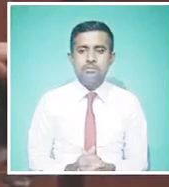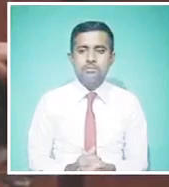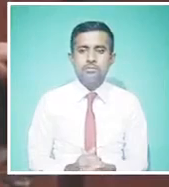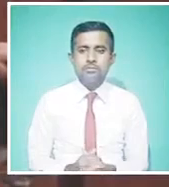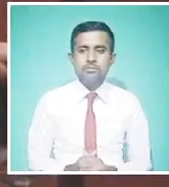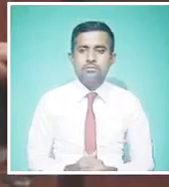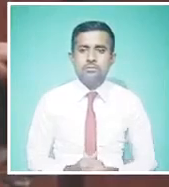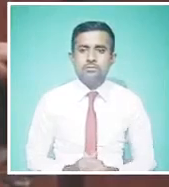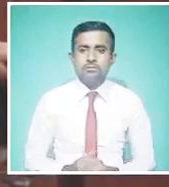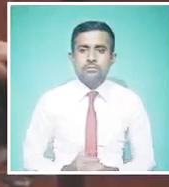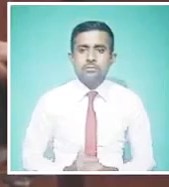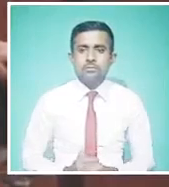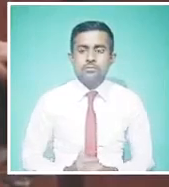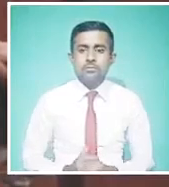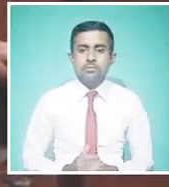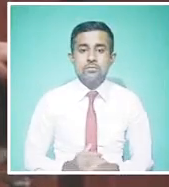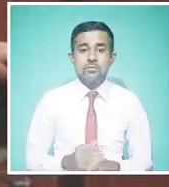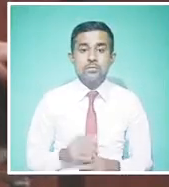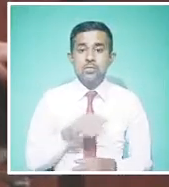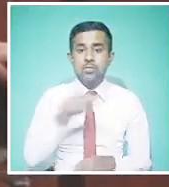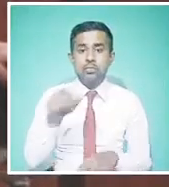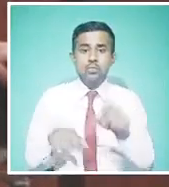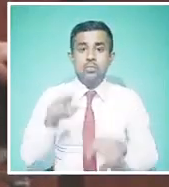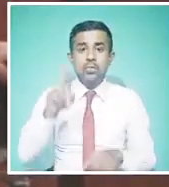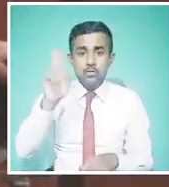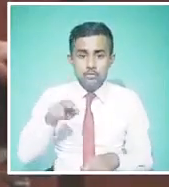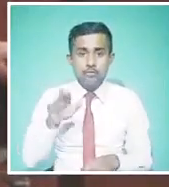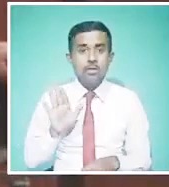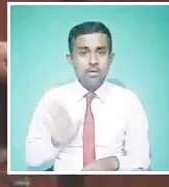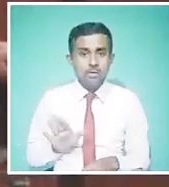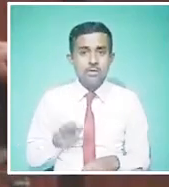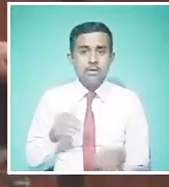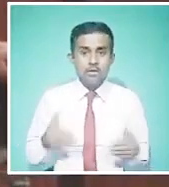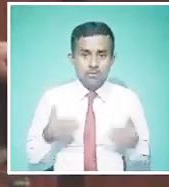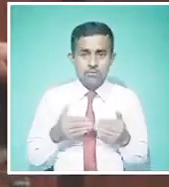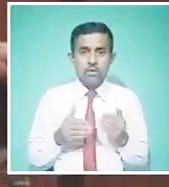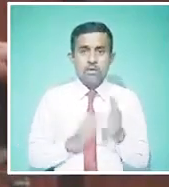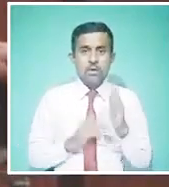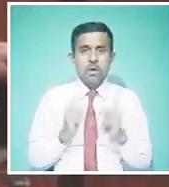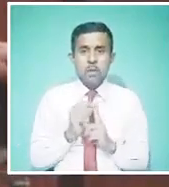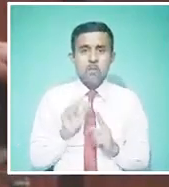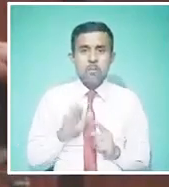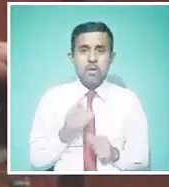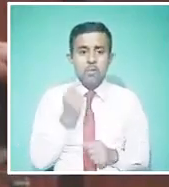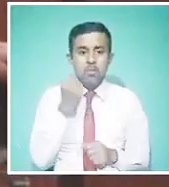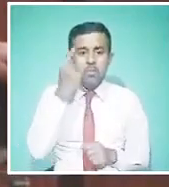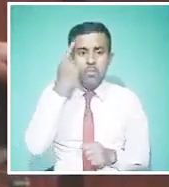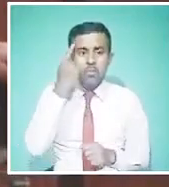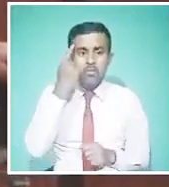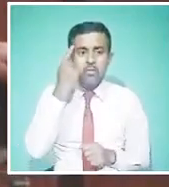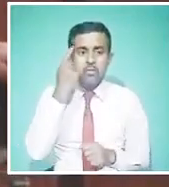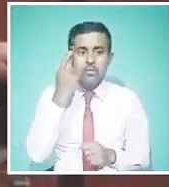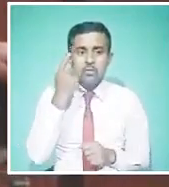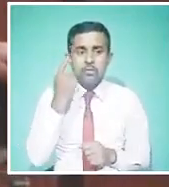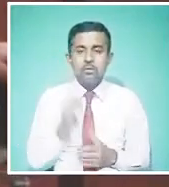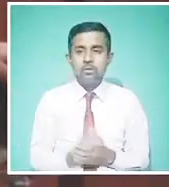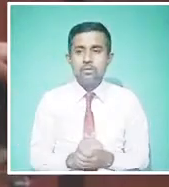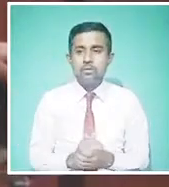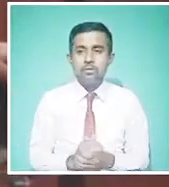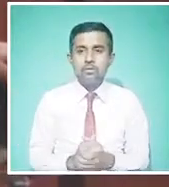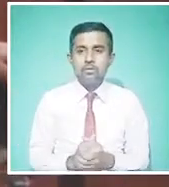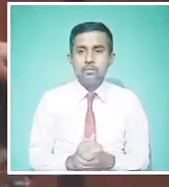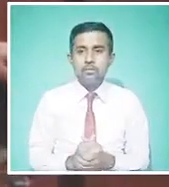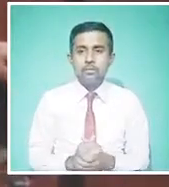விருப்பத்துக்கு மாறாக, அல்லது பொதுவாக ஒவ்வொரு அந்த இடங்களுக்கு ஏற்ப, ஒவ்வொரு தொகுதிகள்